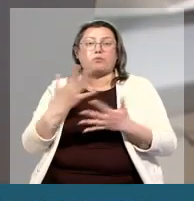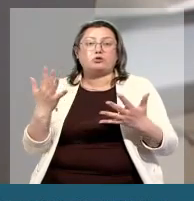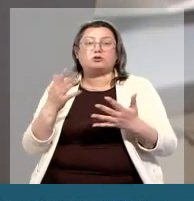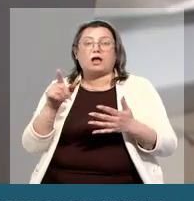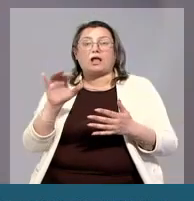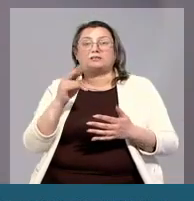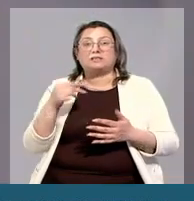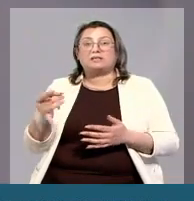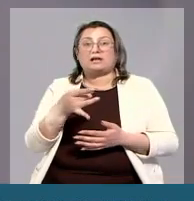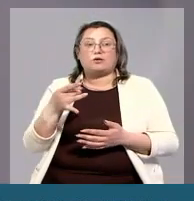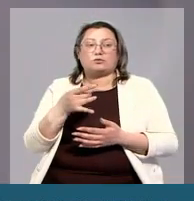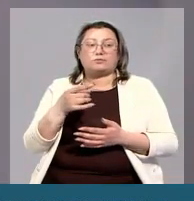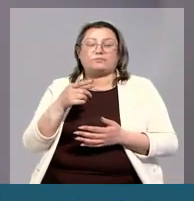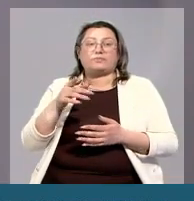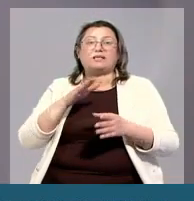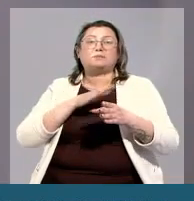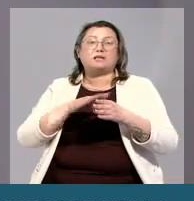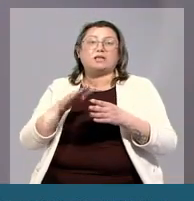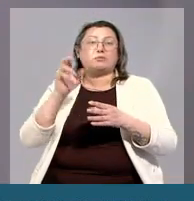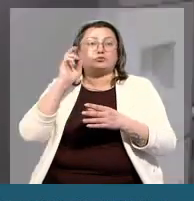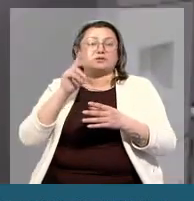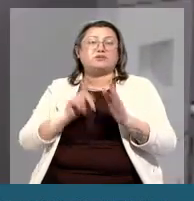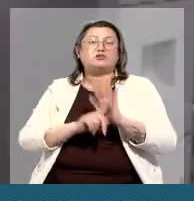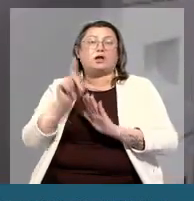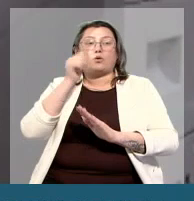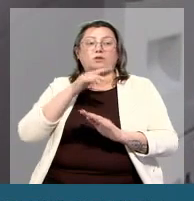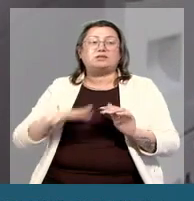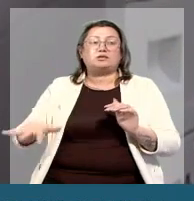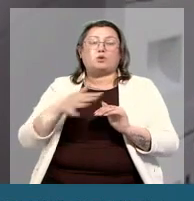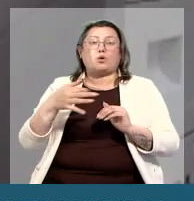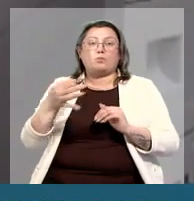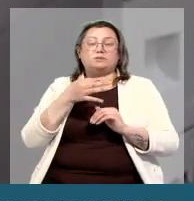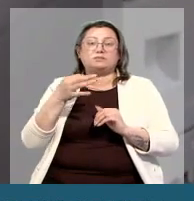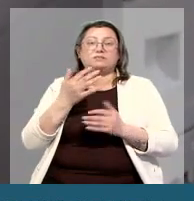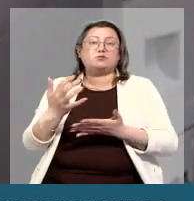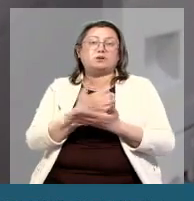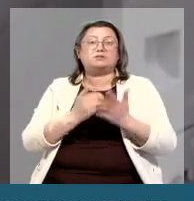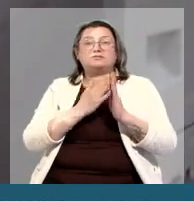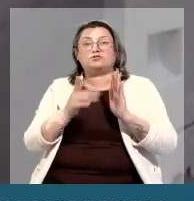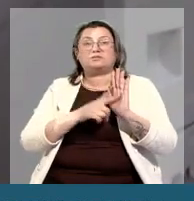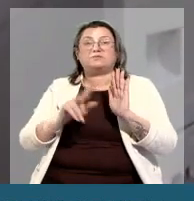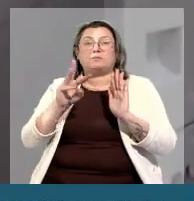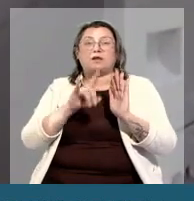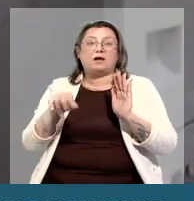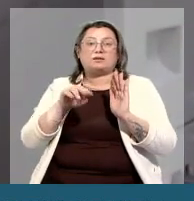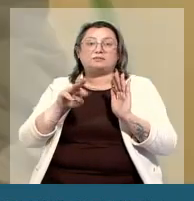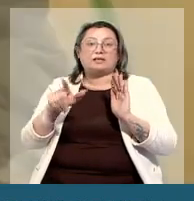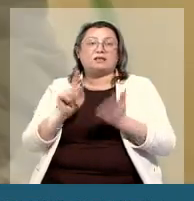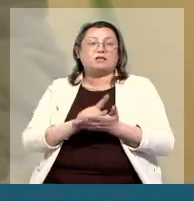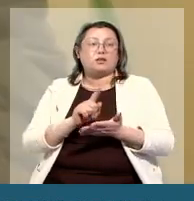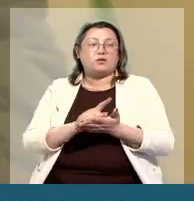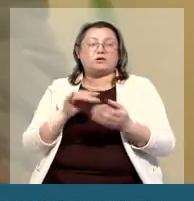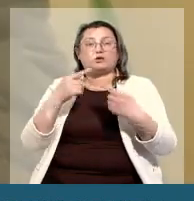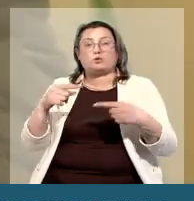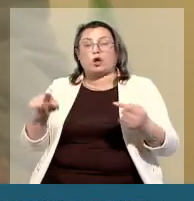в Алтынсаринском районе. Что касается исполнения бюджета, то с начала года на территории области собрано свыше 72 миллиардов тенге налогов